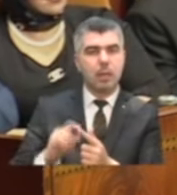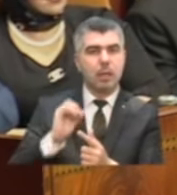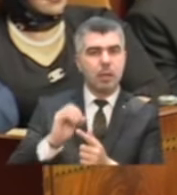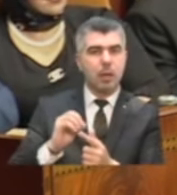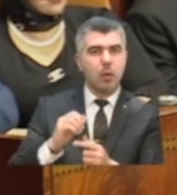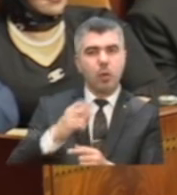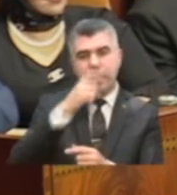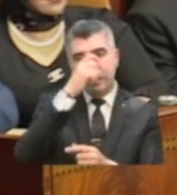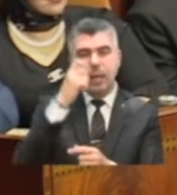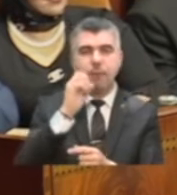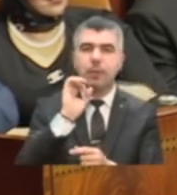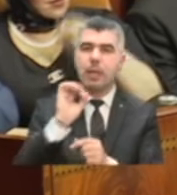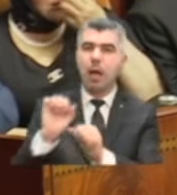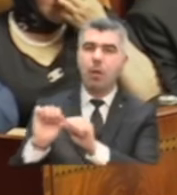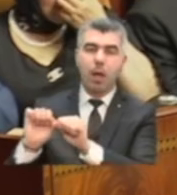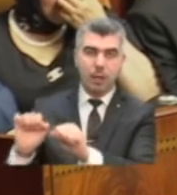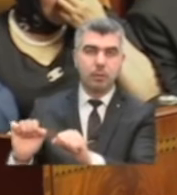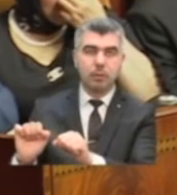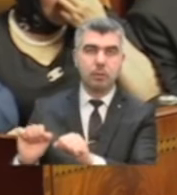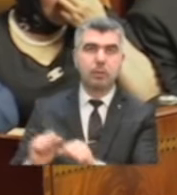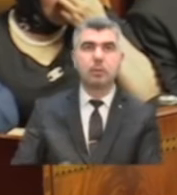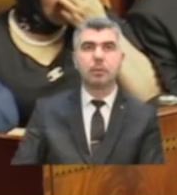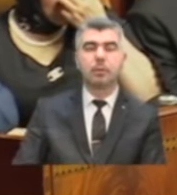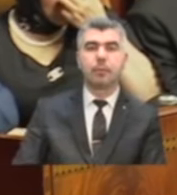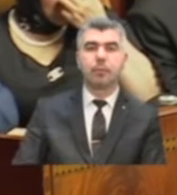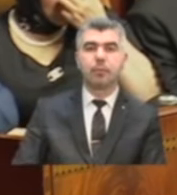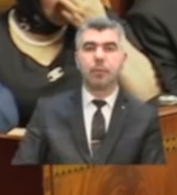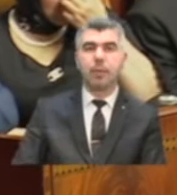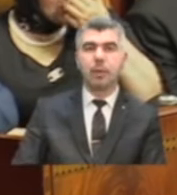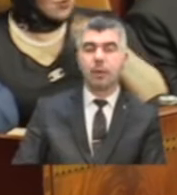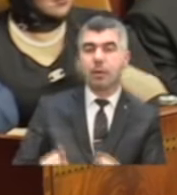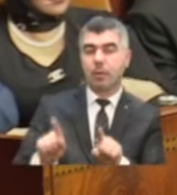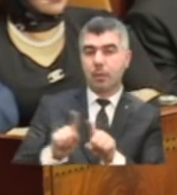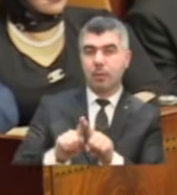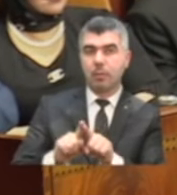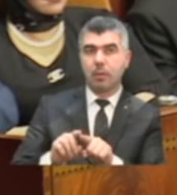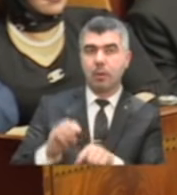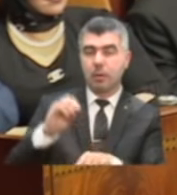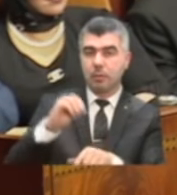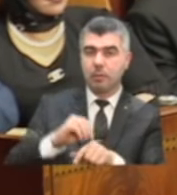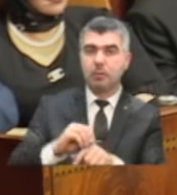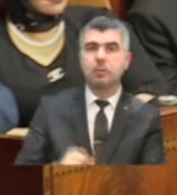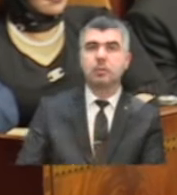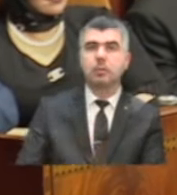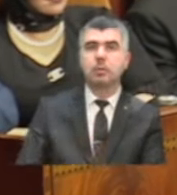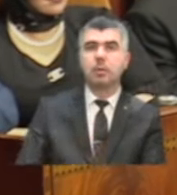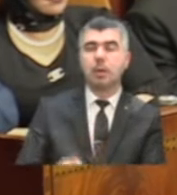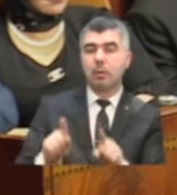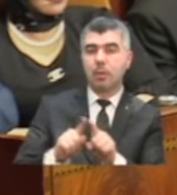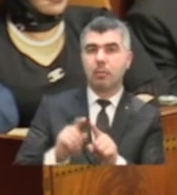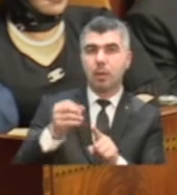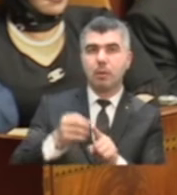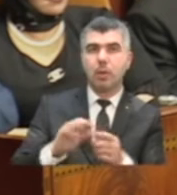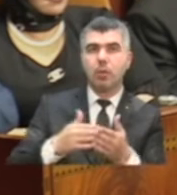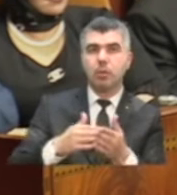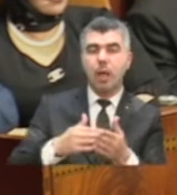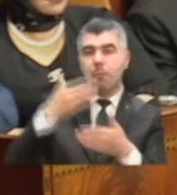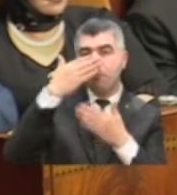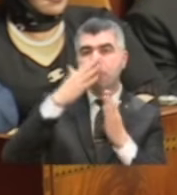آخره، وهو اللي كيتعلق بتعزيز الحضور